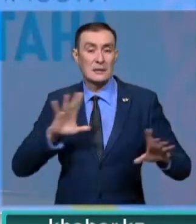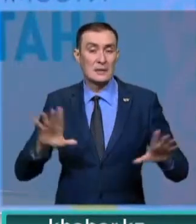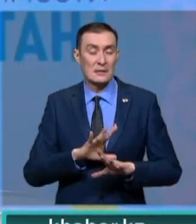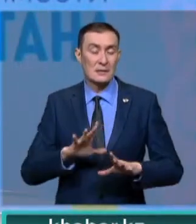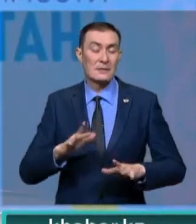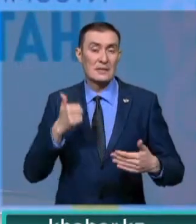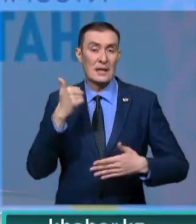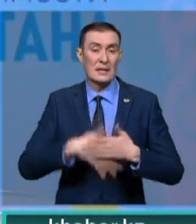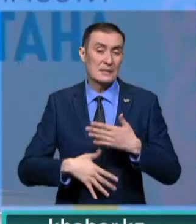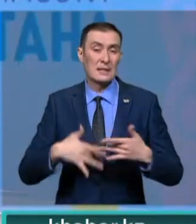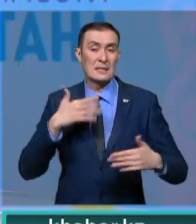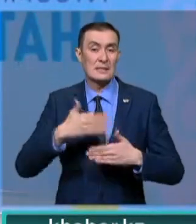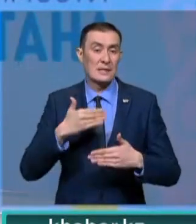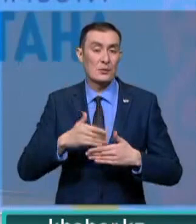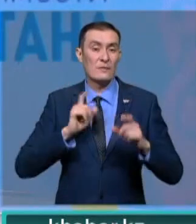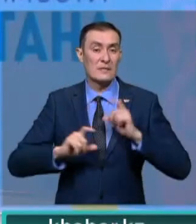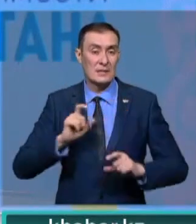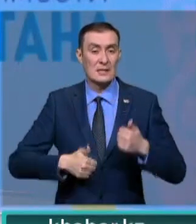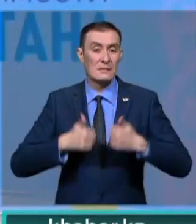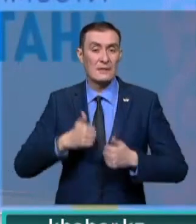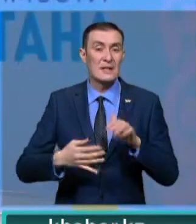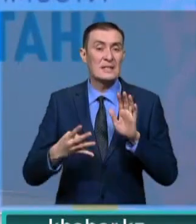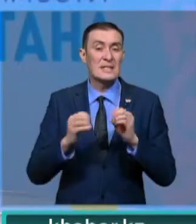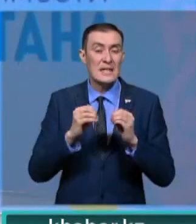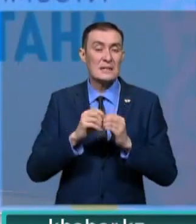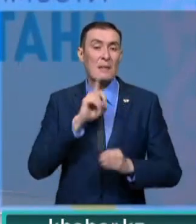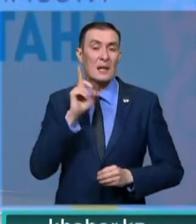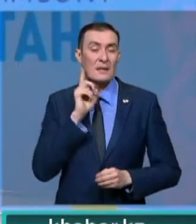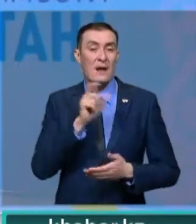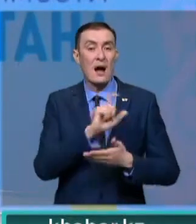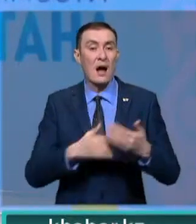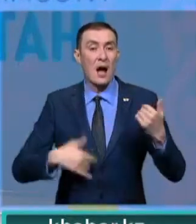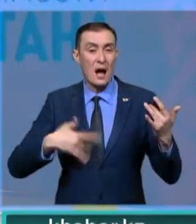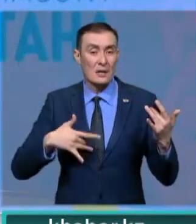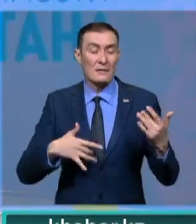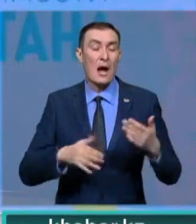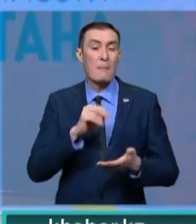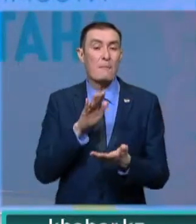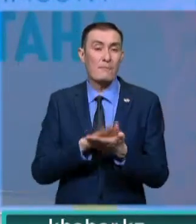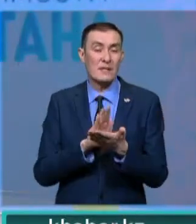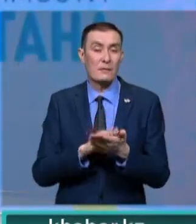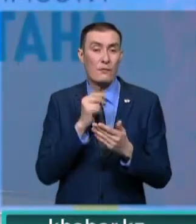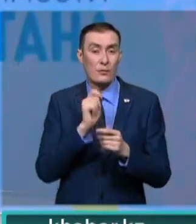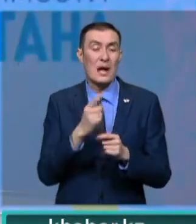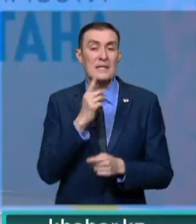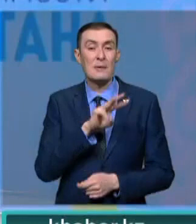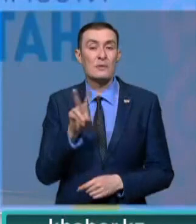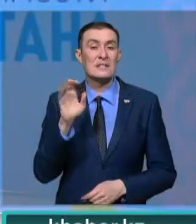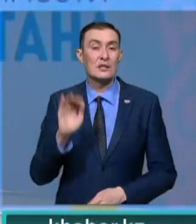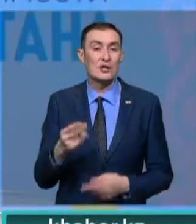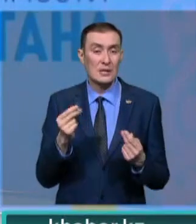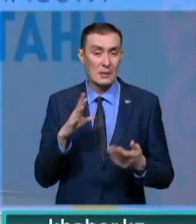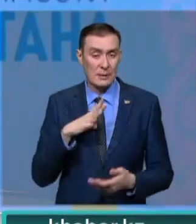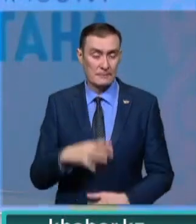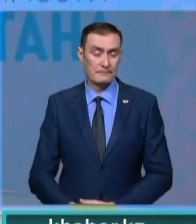на сцене евразийского национального университета состязались десять молодых aksenov а общий призовой фонд составил 1 миллион 200 тысяч